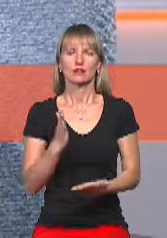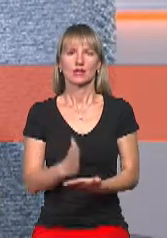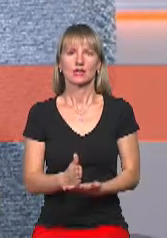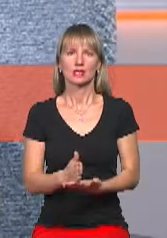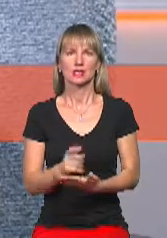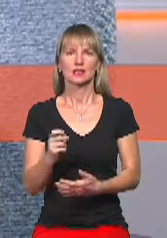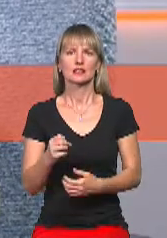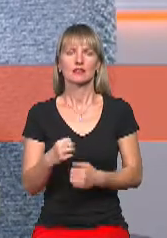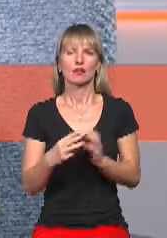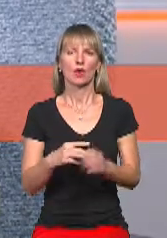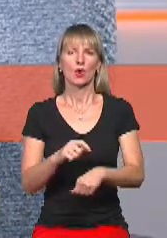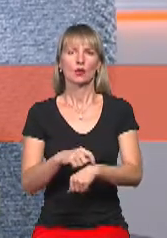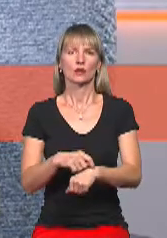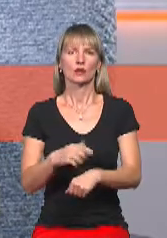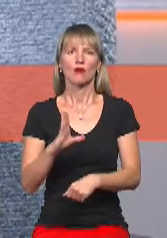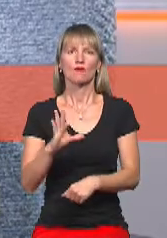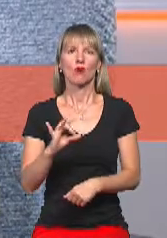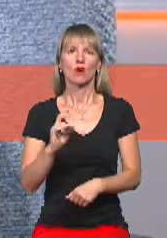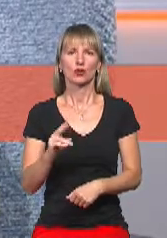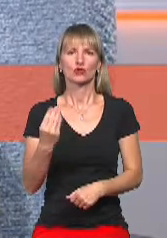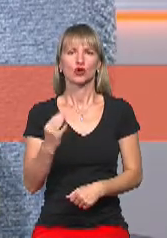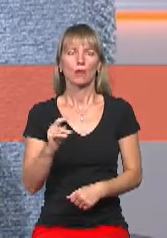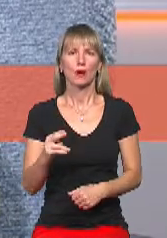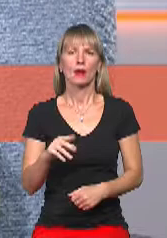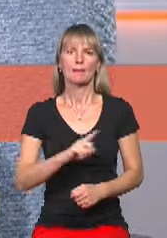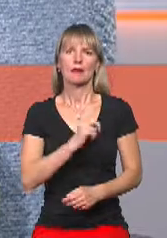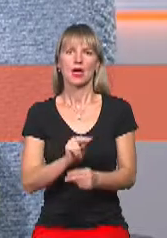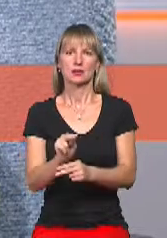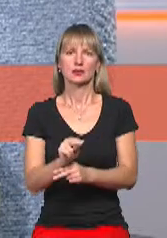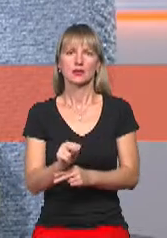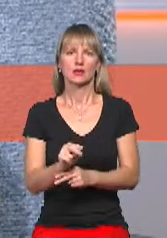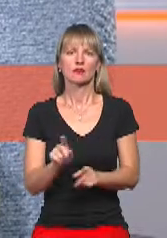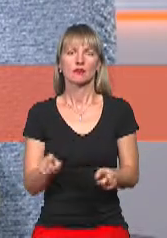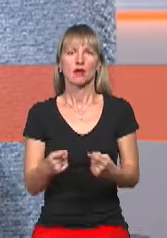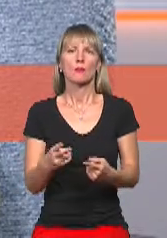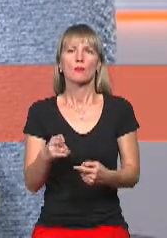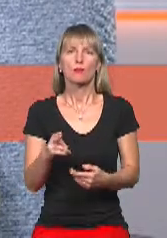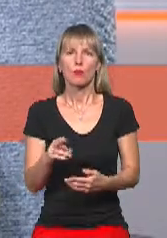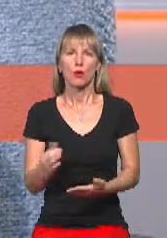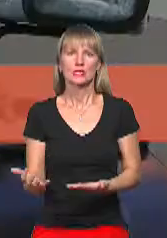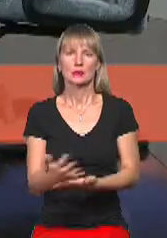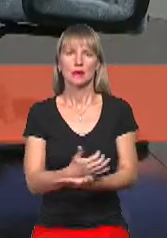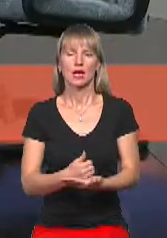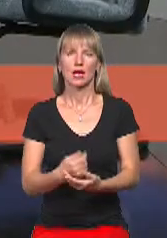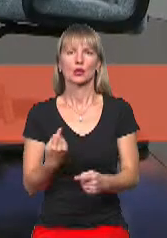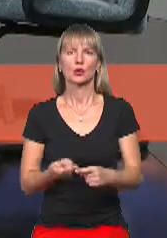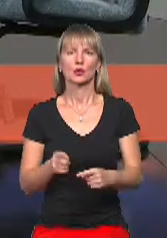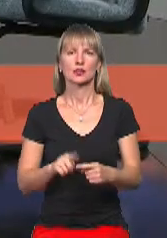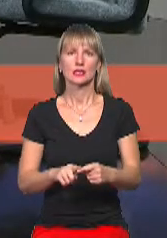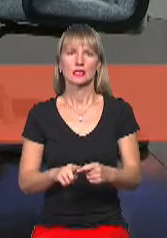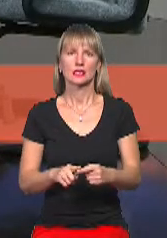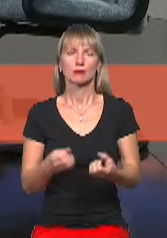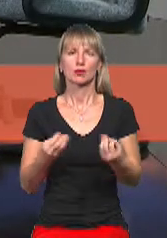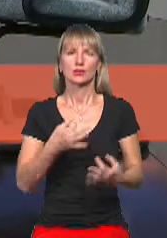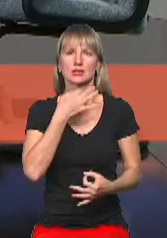години воркшоп або майстер-клас по налагодженню, по збірці, по збиранню оцих, ну,